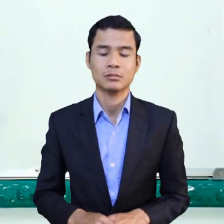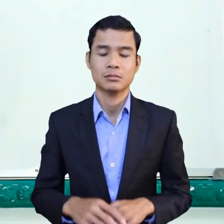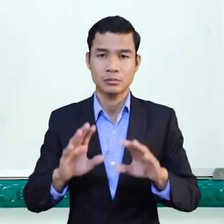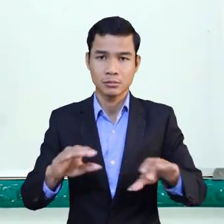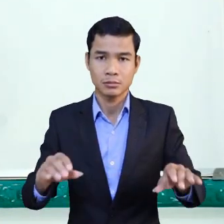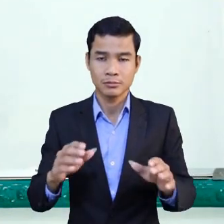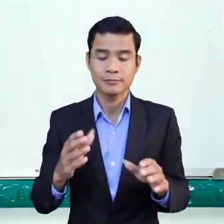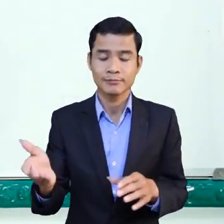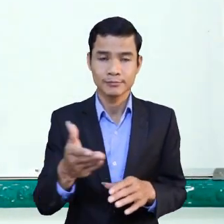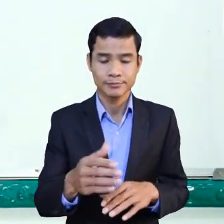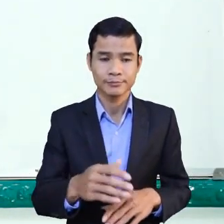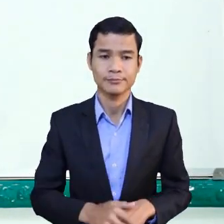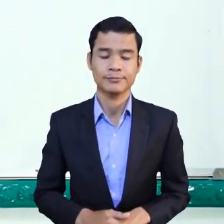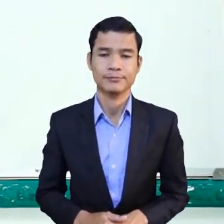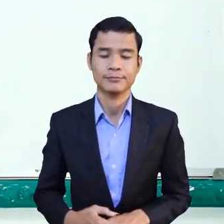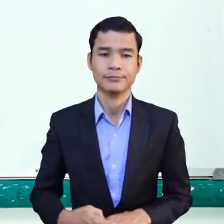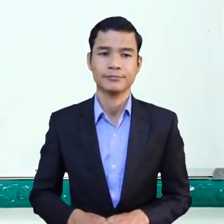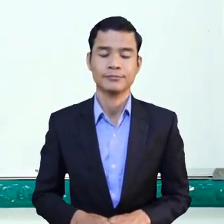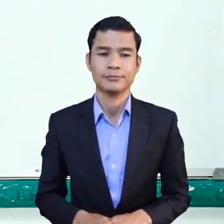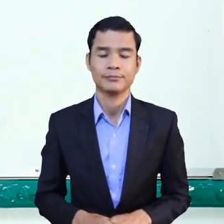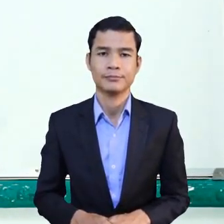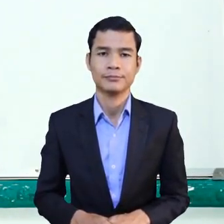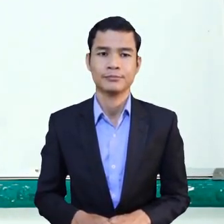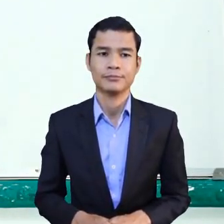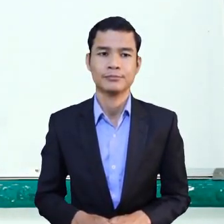ចាកូនលើកឡើង